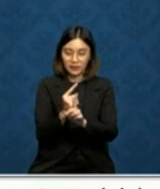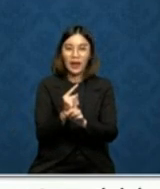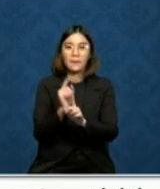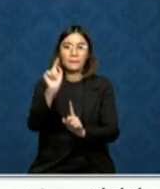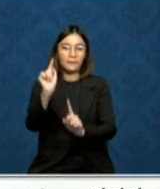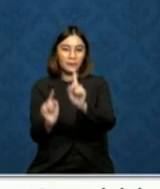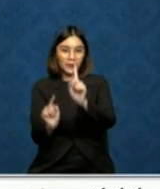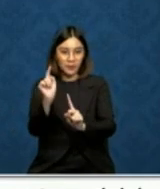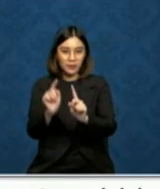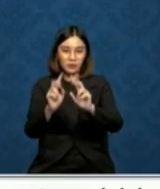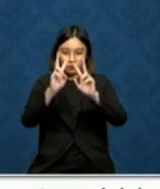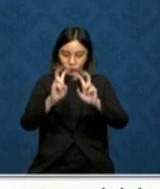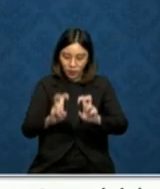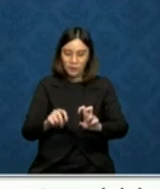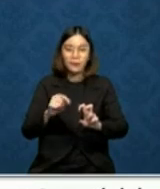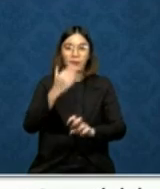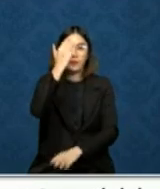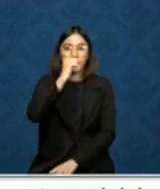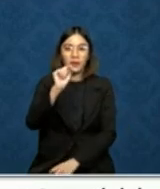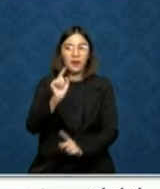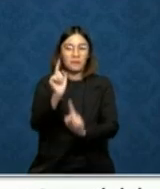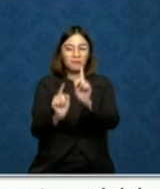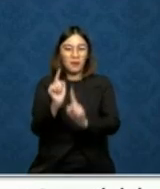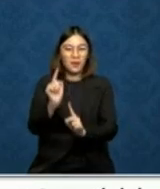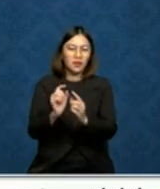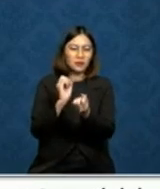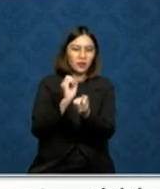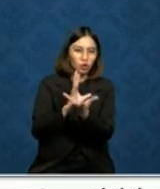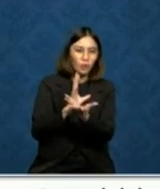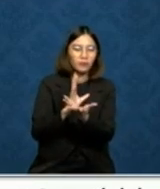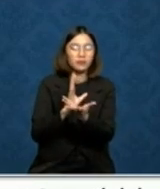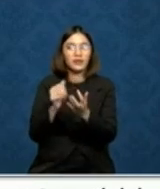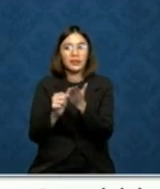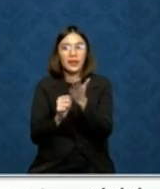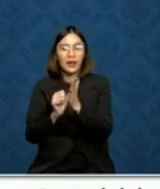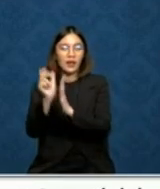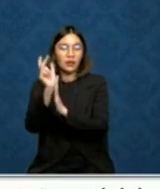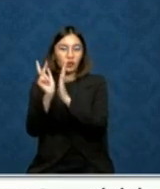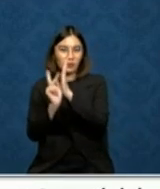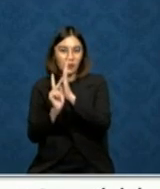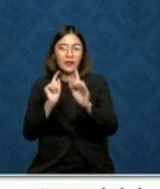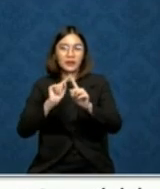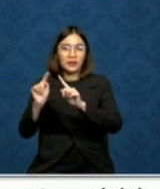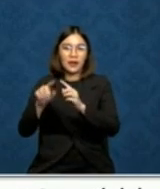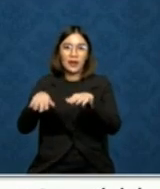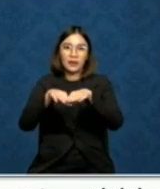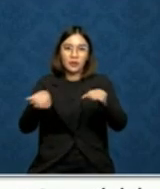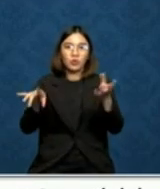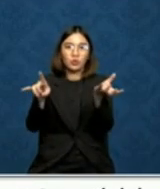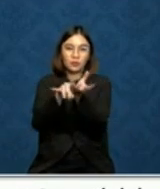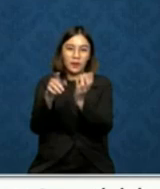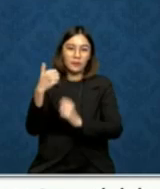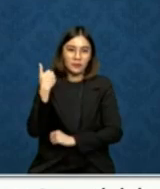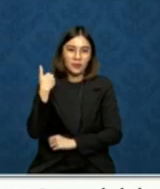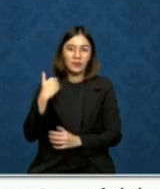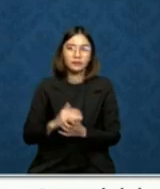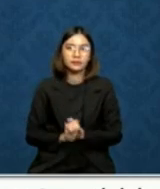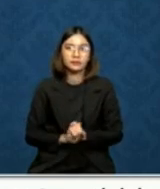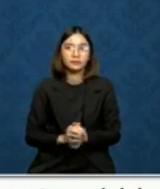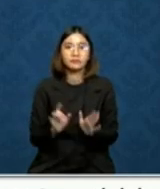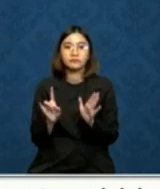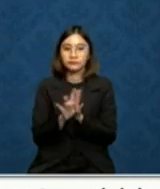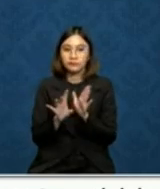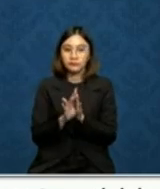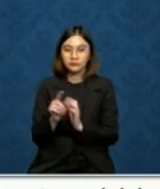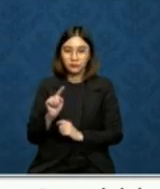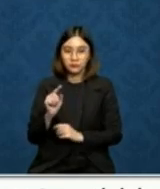มินผลและวิจัยเพื่อประเมินผลกระทบและปรับปรุงกฎหมายให้มีประสิทธิภาพมากยิ่งขึ้นสุดท้